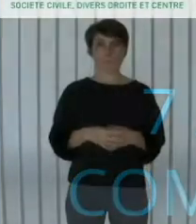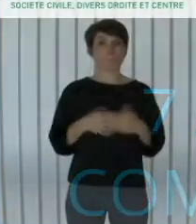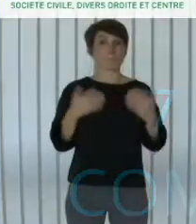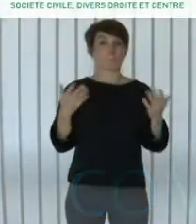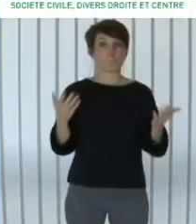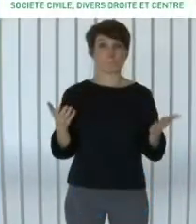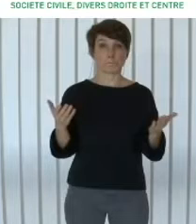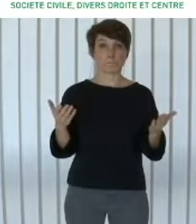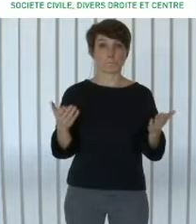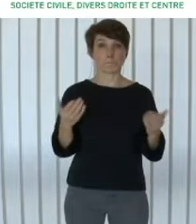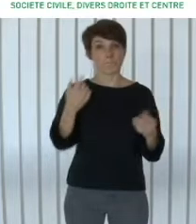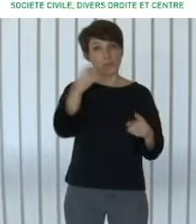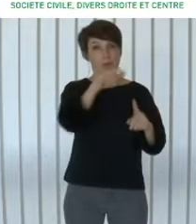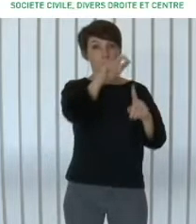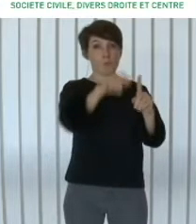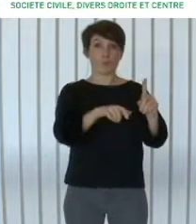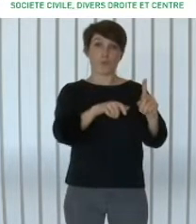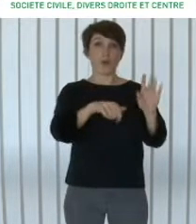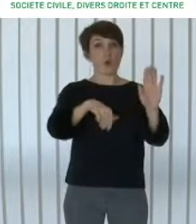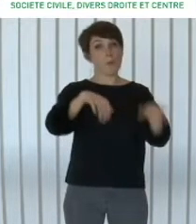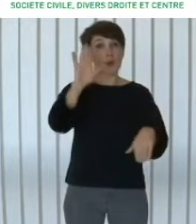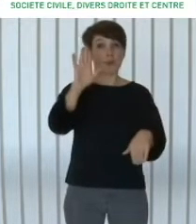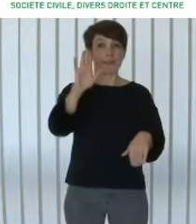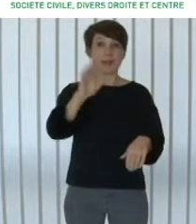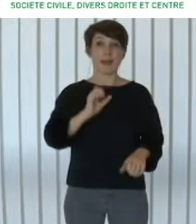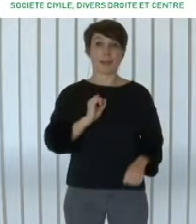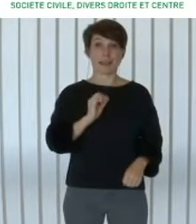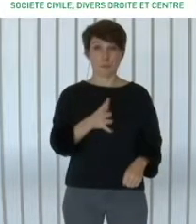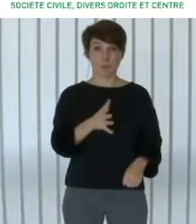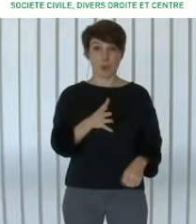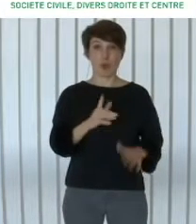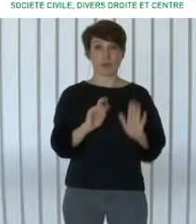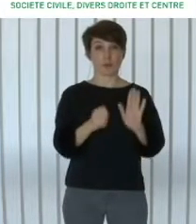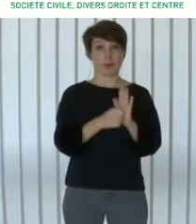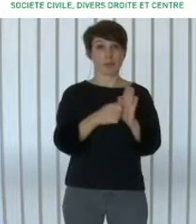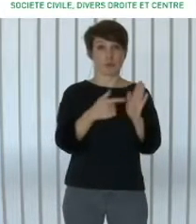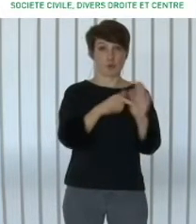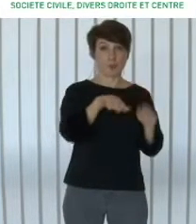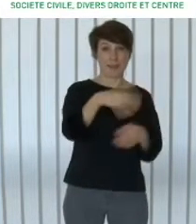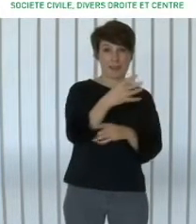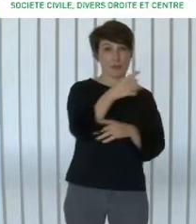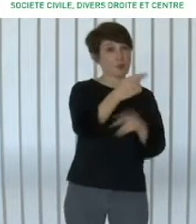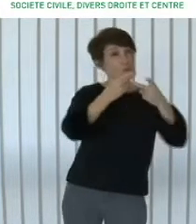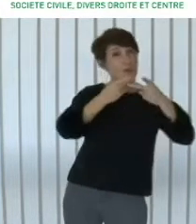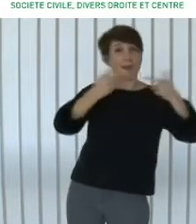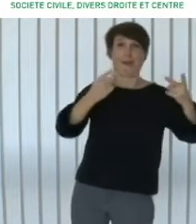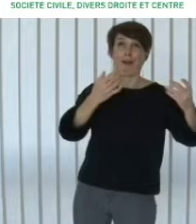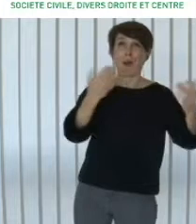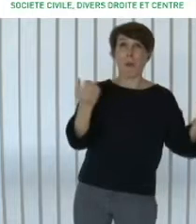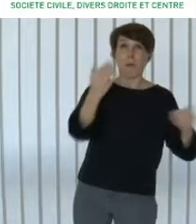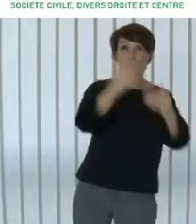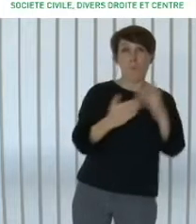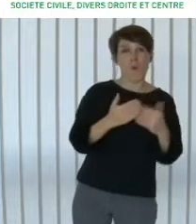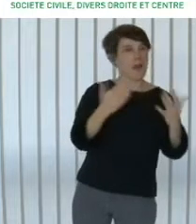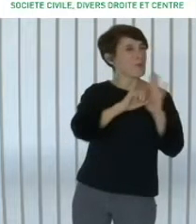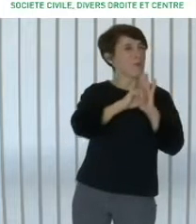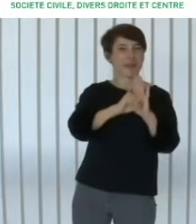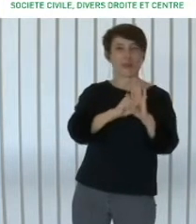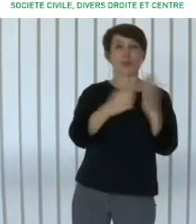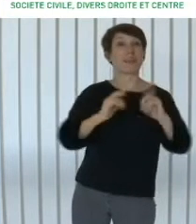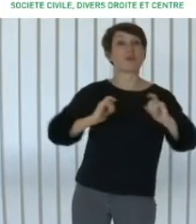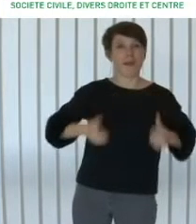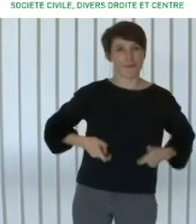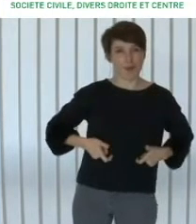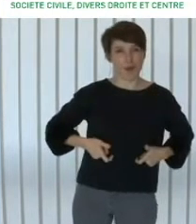Pour le candidat Éric Piolle en 2014, la priorité annoncée était les écoles. 7 ans après, qu'en